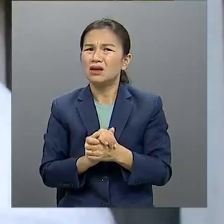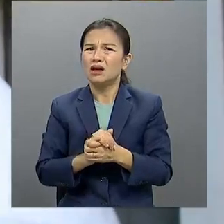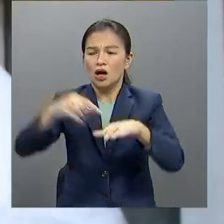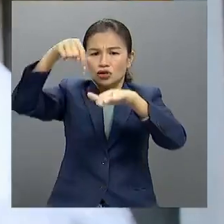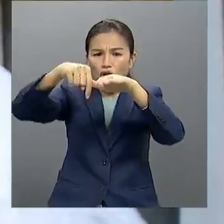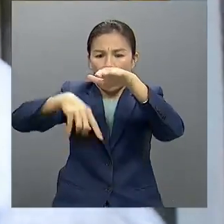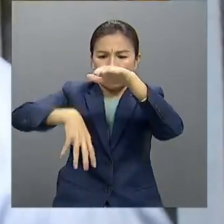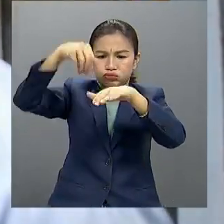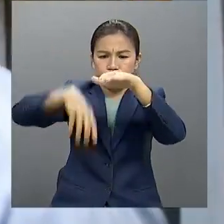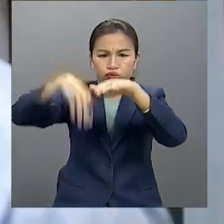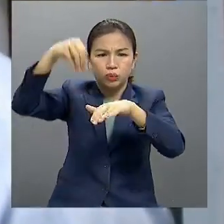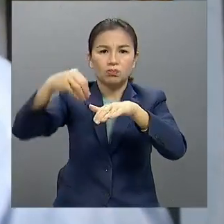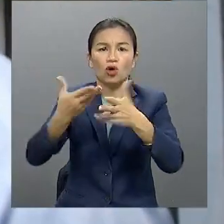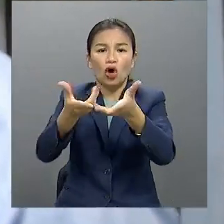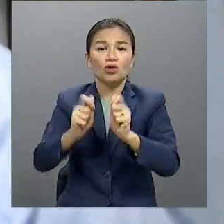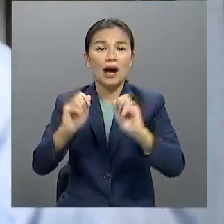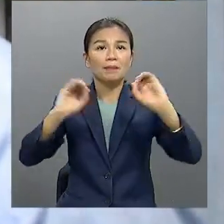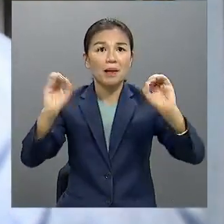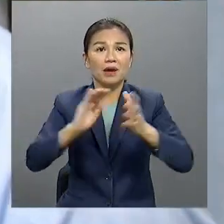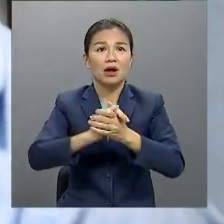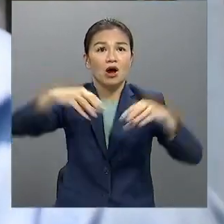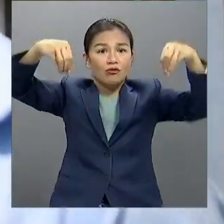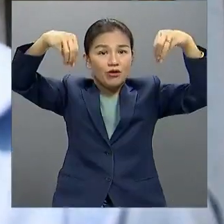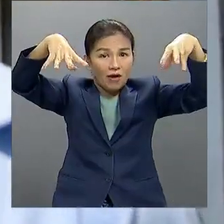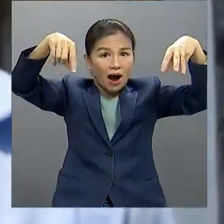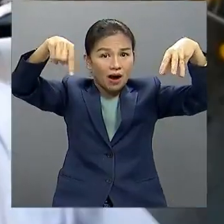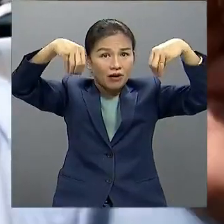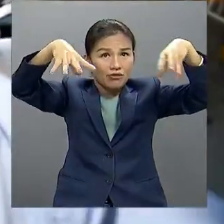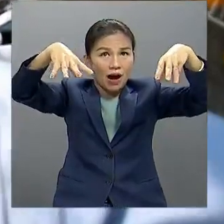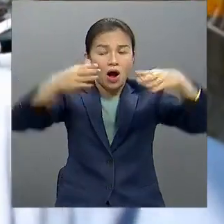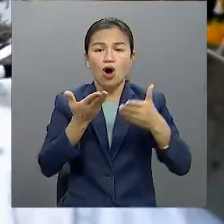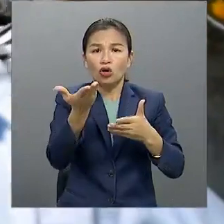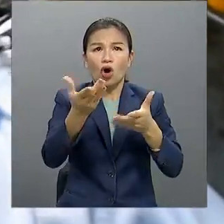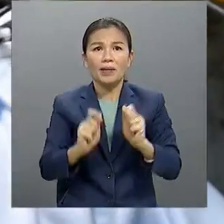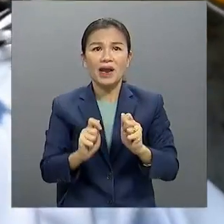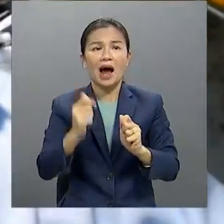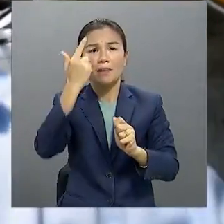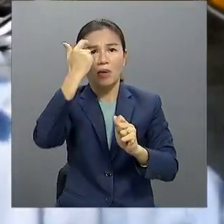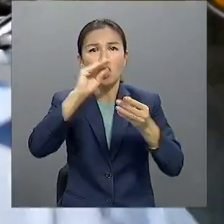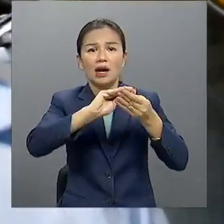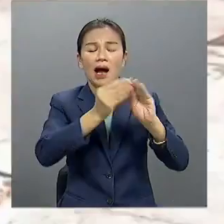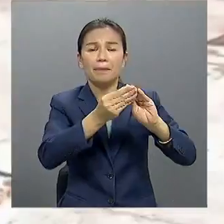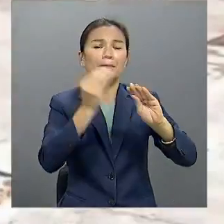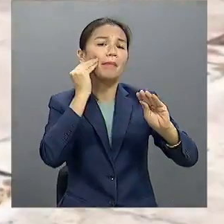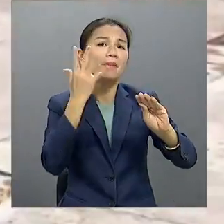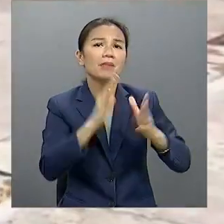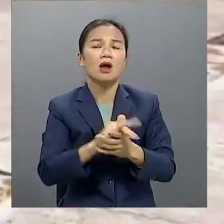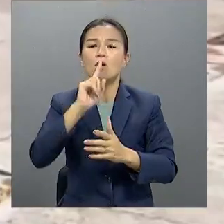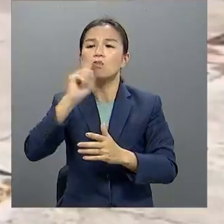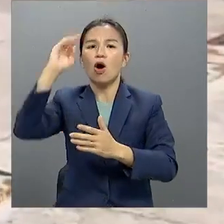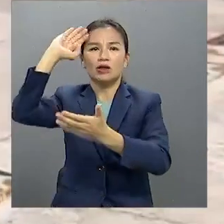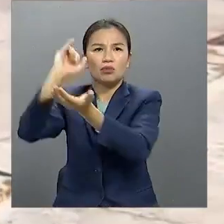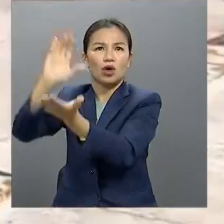ทรัพย์ไฟฟ้าก็ตอบก็ขอไม่ได้เพราะมันมีที่อยู่ผมไปแจ้งความที่สถานีตำรวจก็